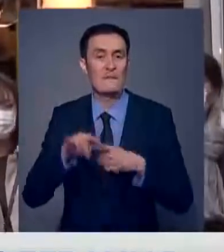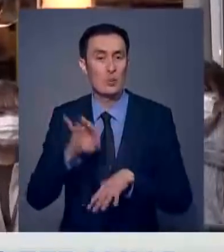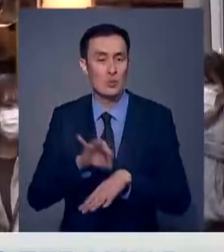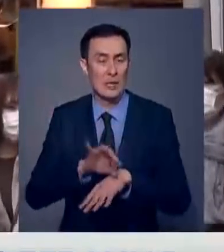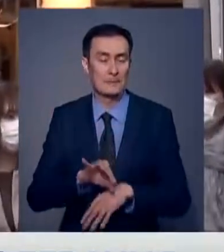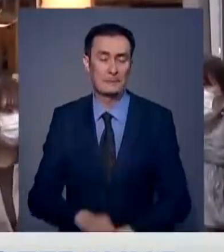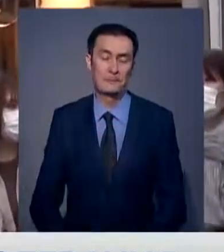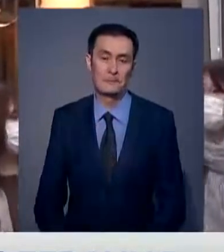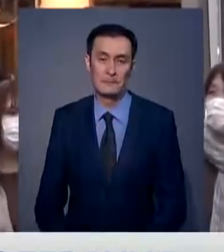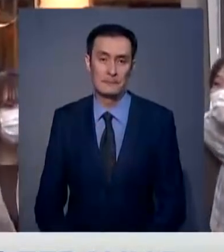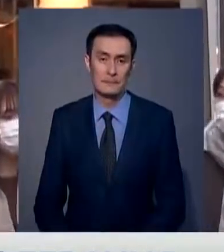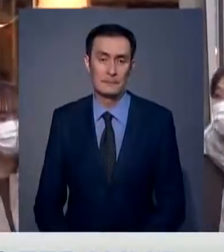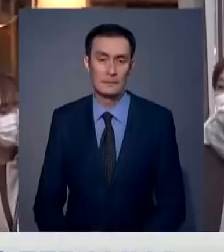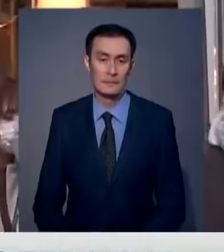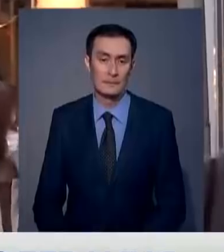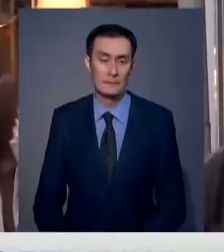коронавируса.